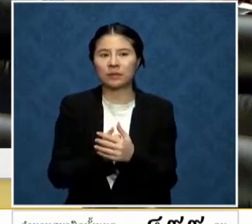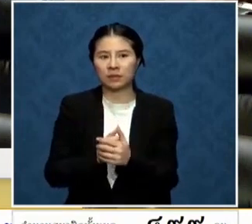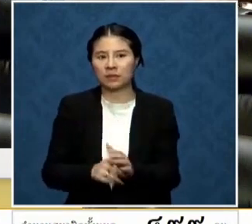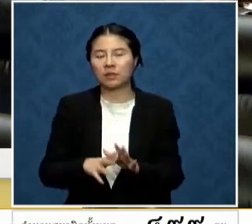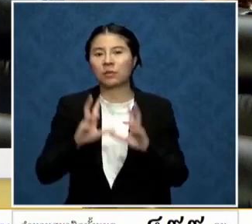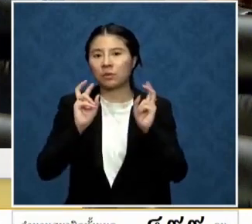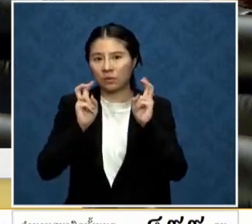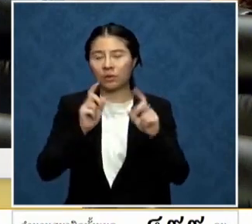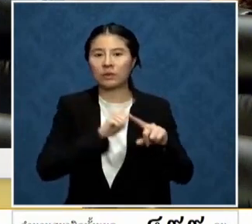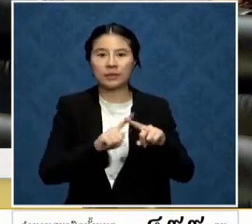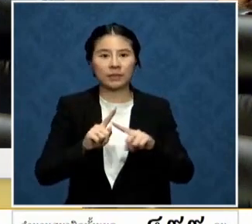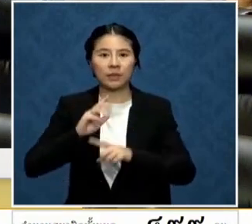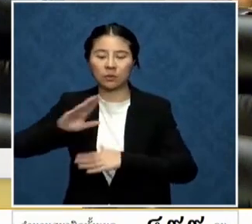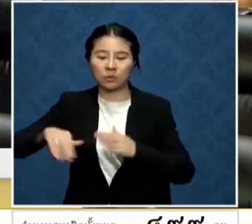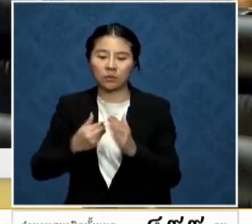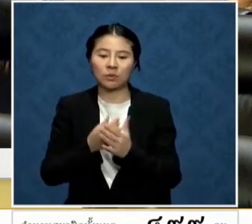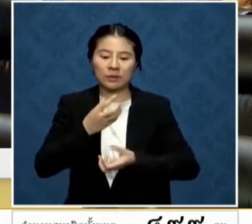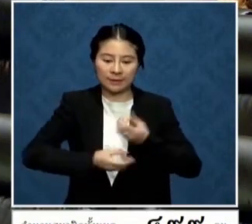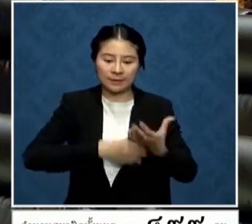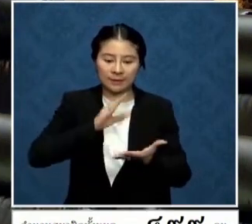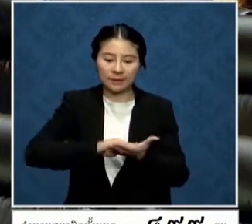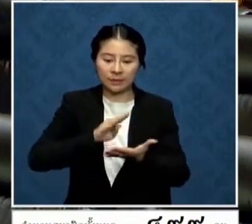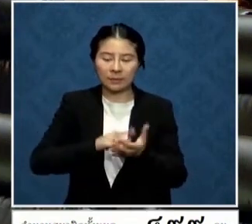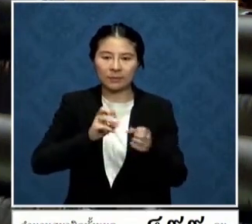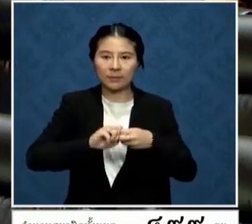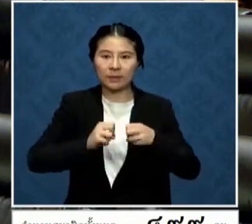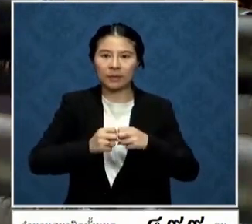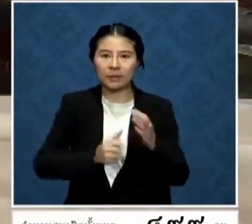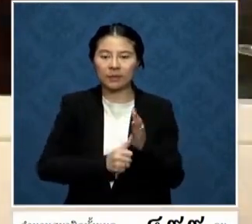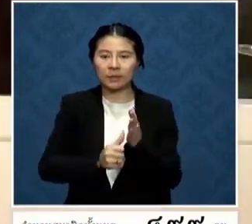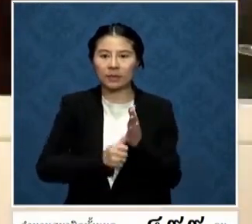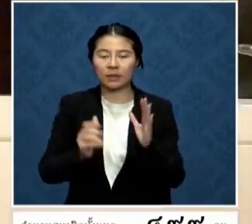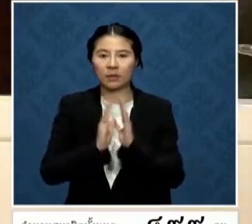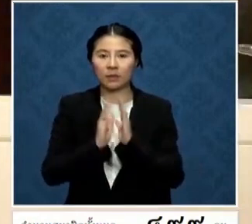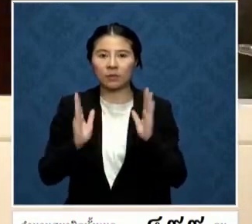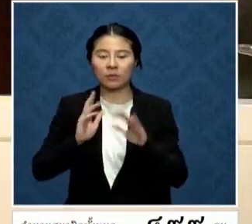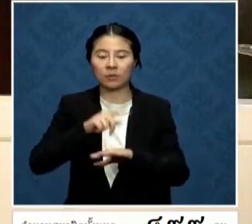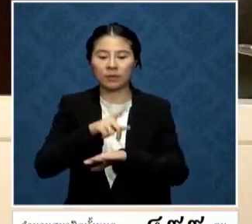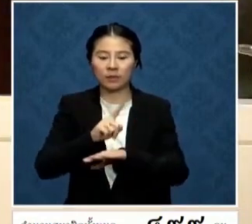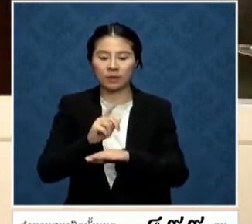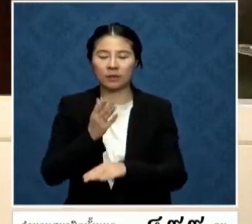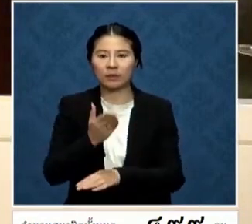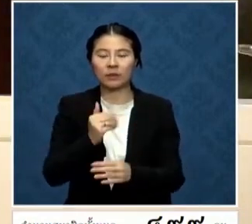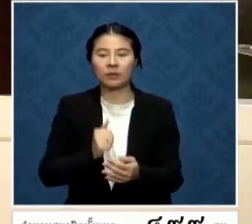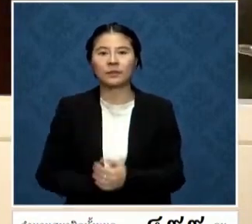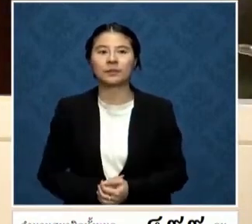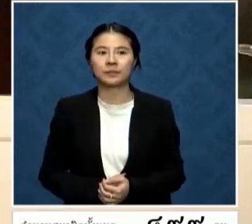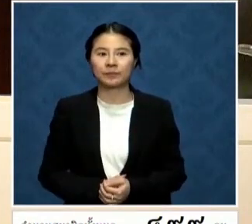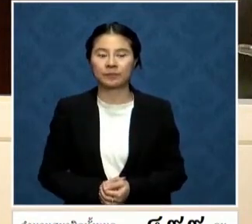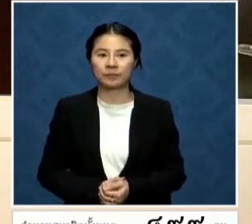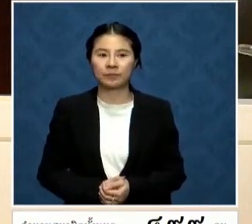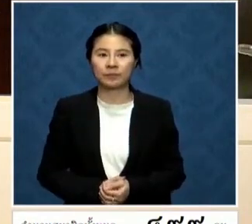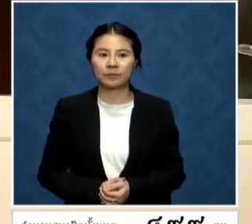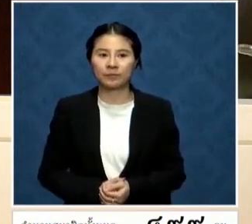เสนอขอบคุณครับท่านประธานครับต่อไปขอเชิญคุณฤกษ์หิรันฤกษ์